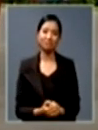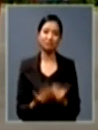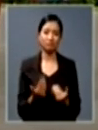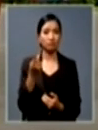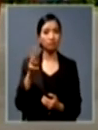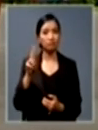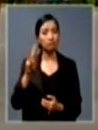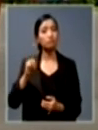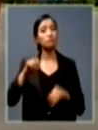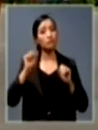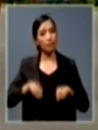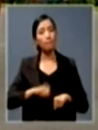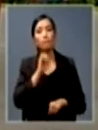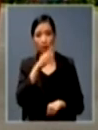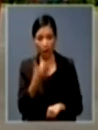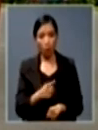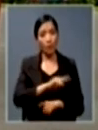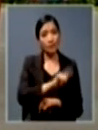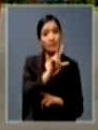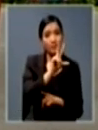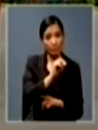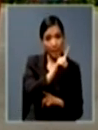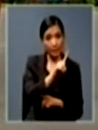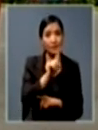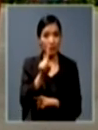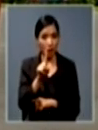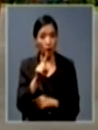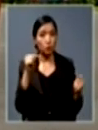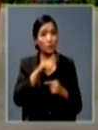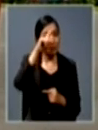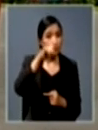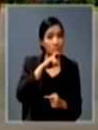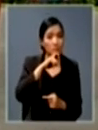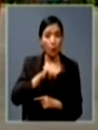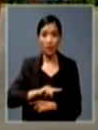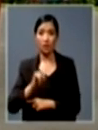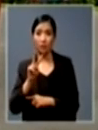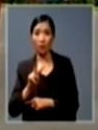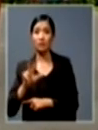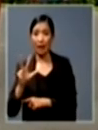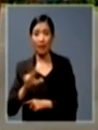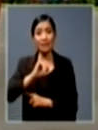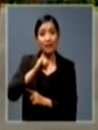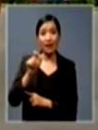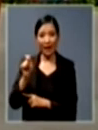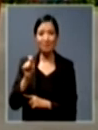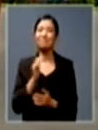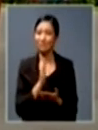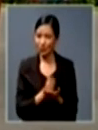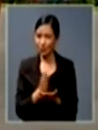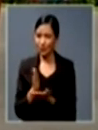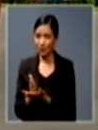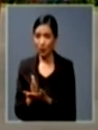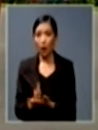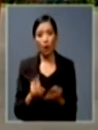นตรีบอกแล้วนะคะว่าเนื่องจาก31กับ1เนี่ยตรงกับเสาร์อาทิตย์เพราะฉะนั้นวันที่2กับวันที่3ซึ่งตรงกับจันทร์อังคารหยุดชดเชยนะคะ เป็น